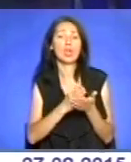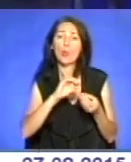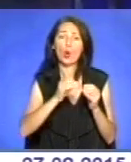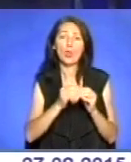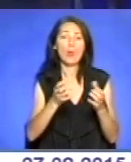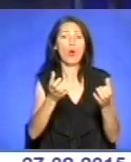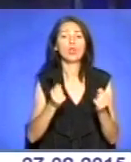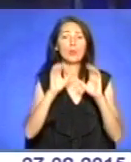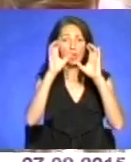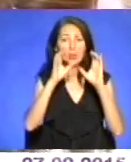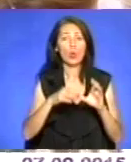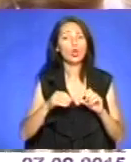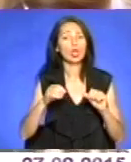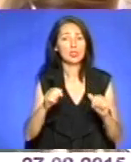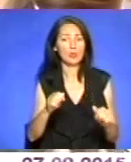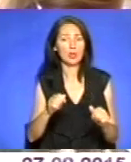Докладніше про це у сюжеті.